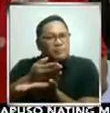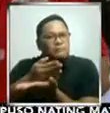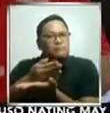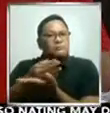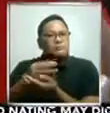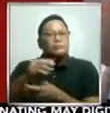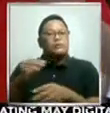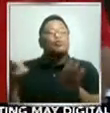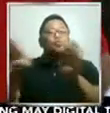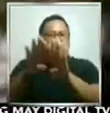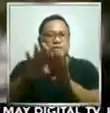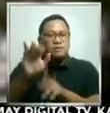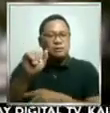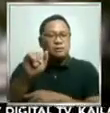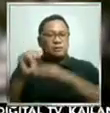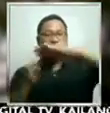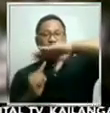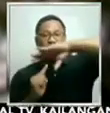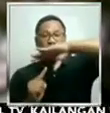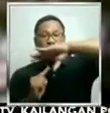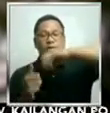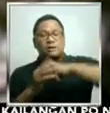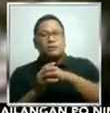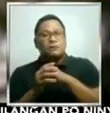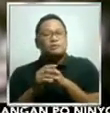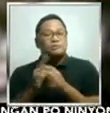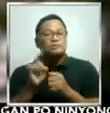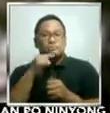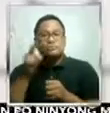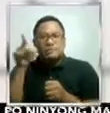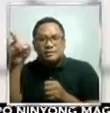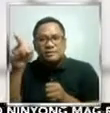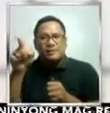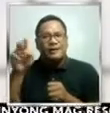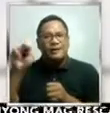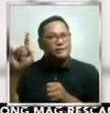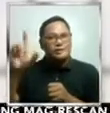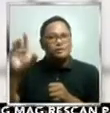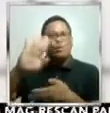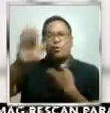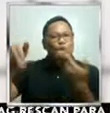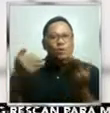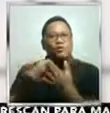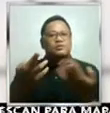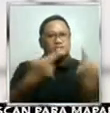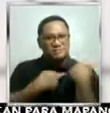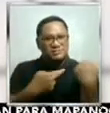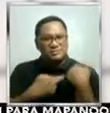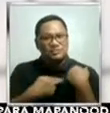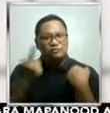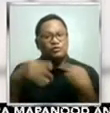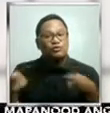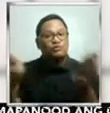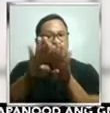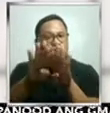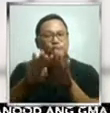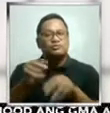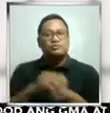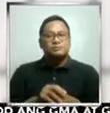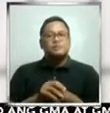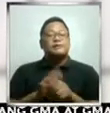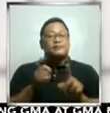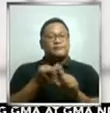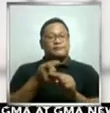ni Speaker Alan Peter Cayetano na ambush ng NTC ang lahat. Sa kabila daw ng legal opinion ng Department of